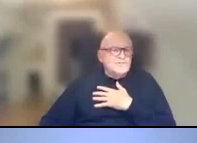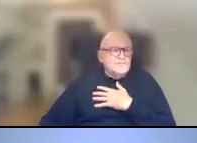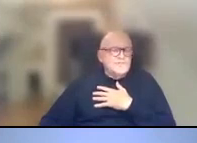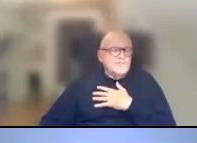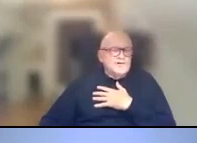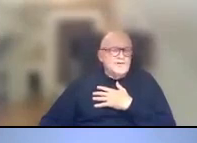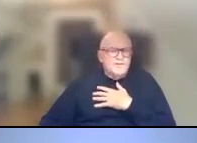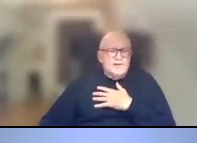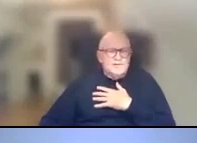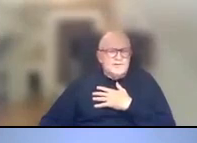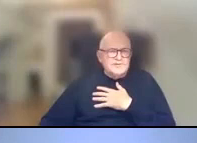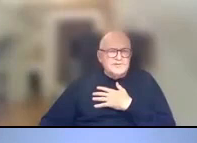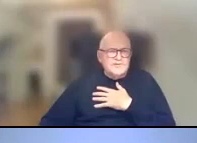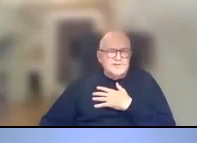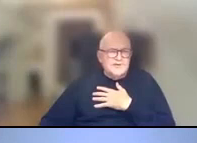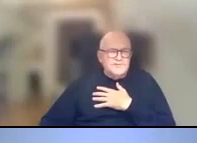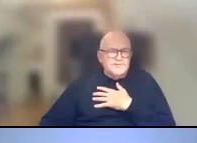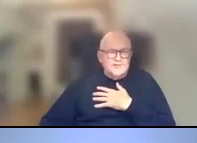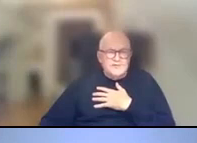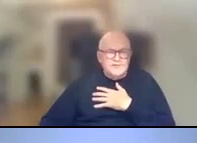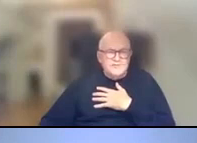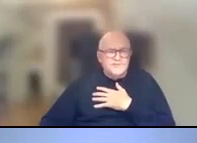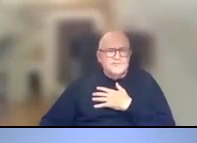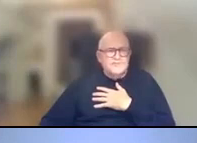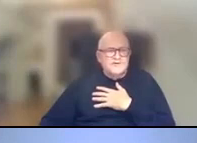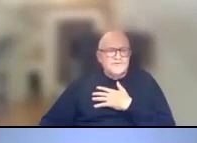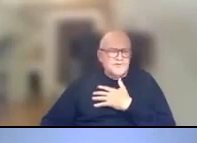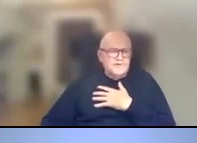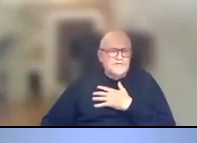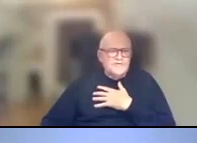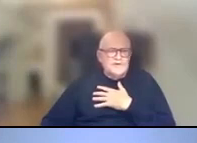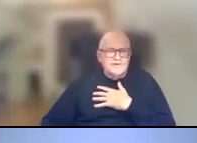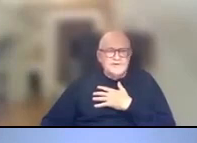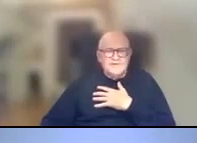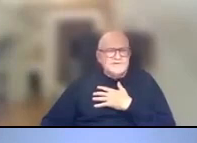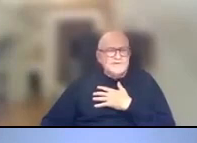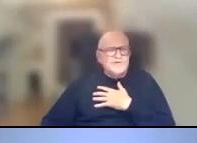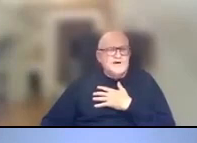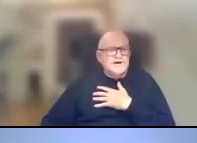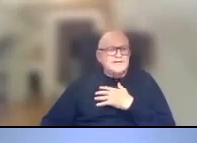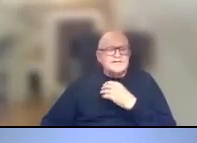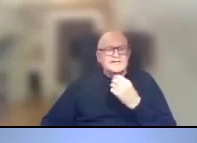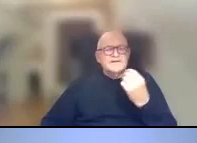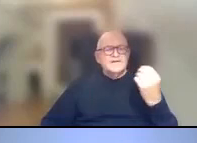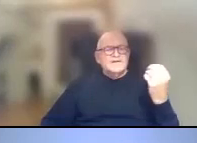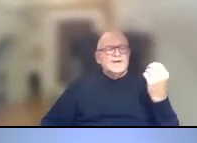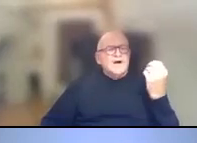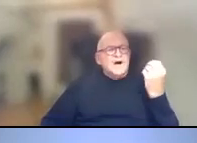einem Phänomen, das in der Psychoanalyse projektive Identifikation